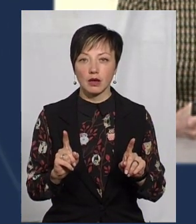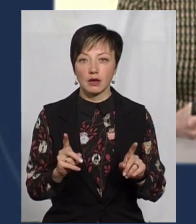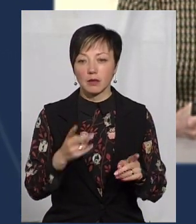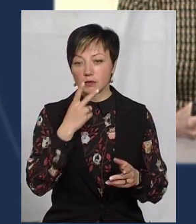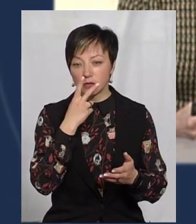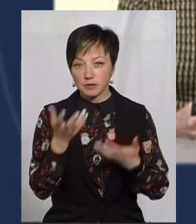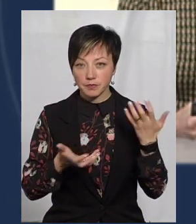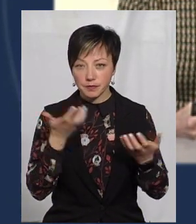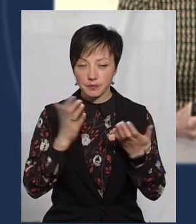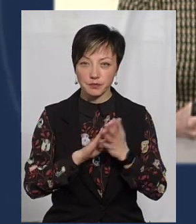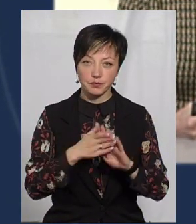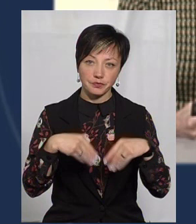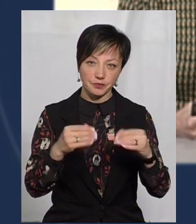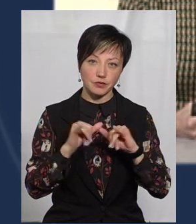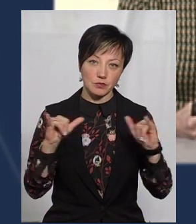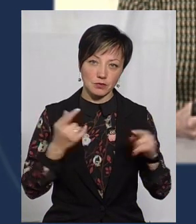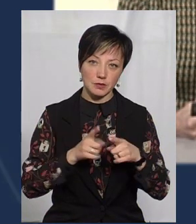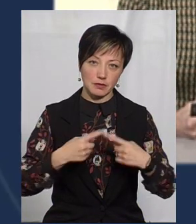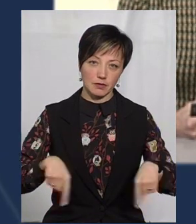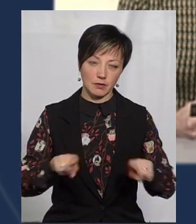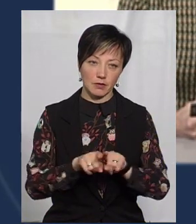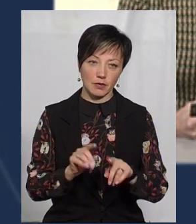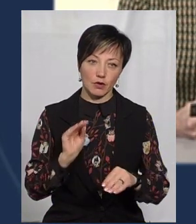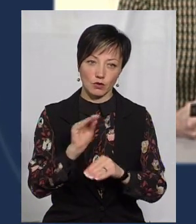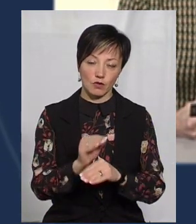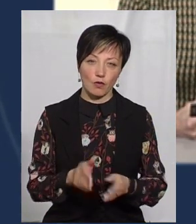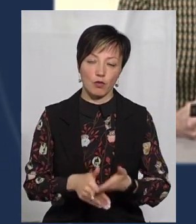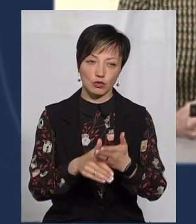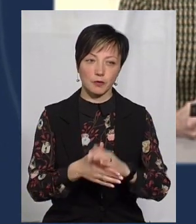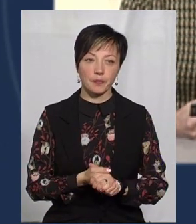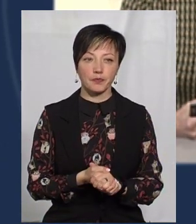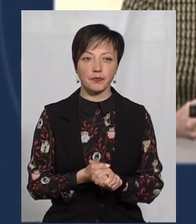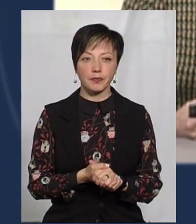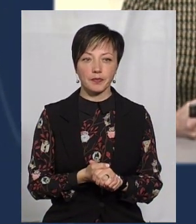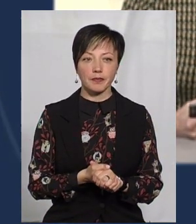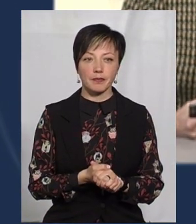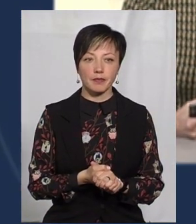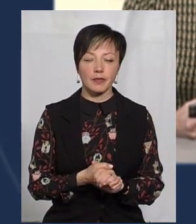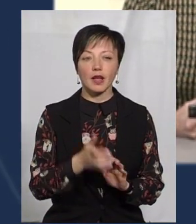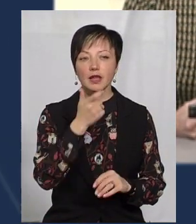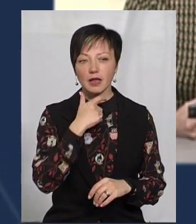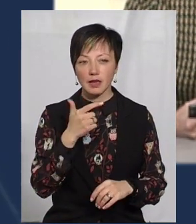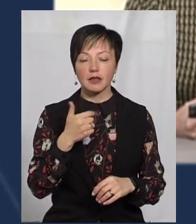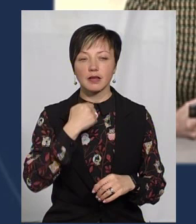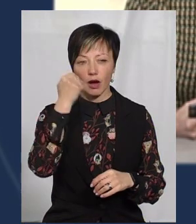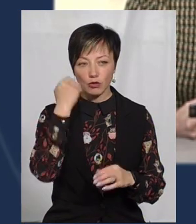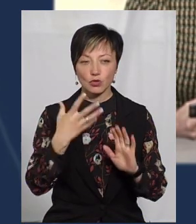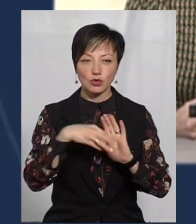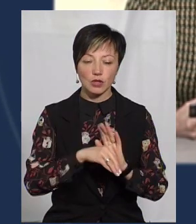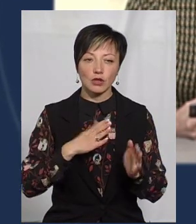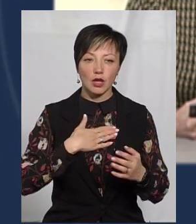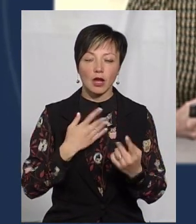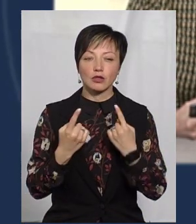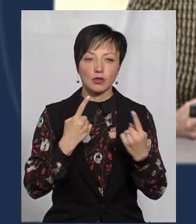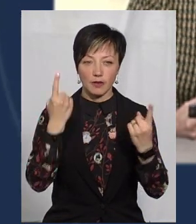ситуацію і надавати розвитку цієї галузі додатковий поштовх. Пане Ігорю, дякую, пане Ігорю, що долучилися